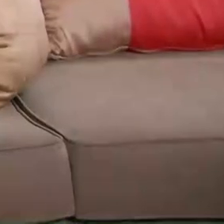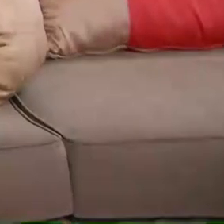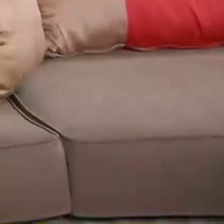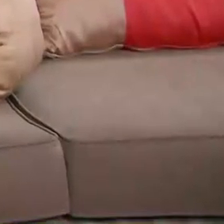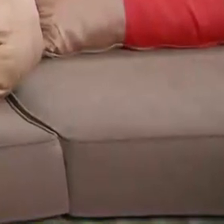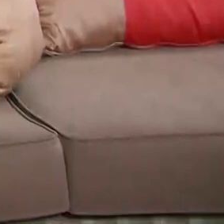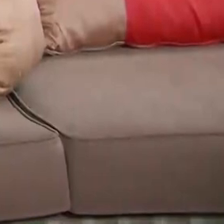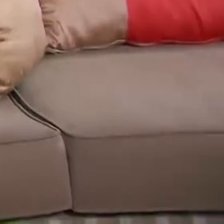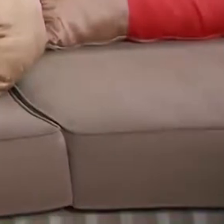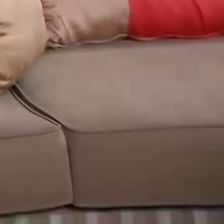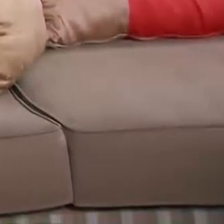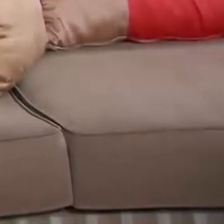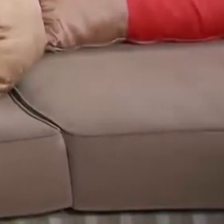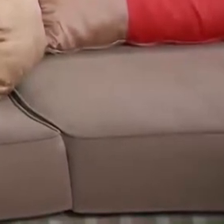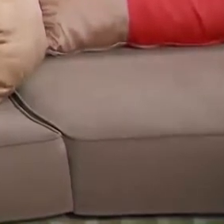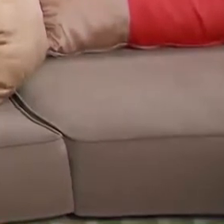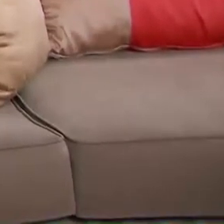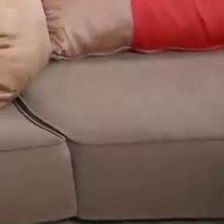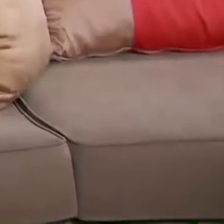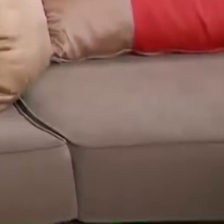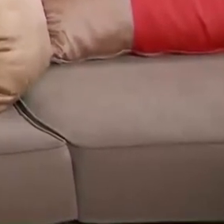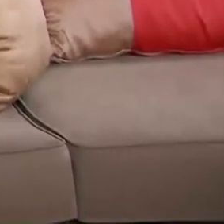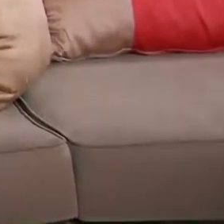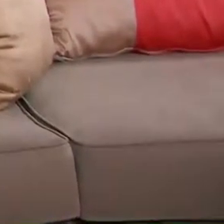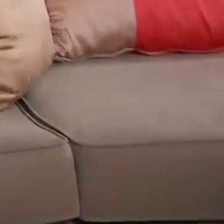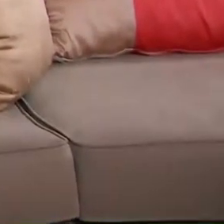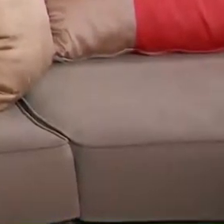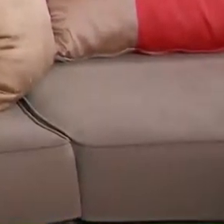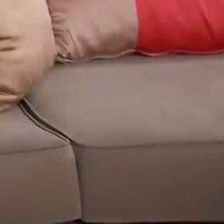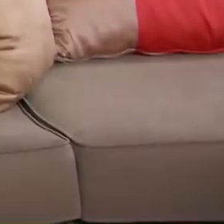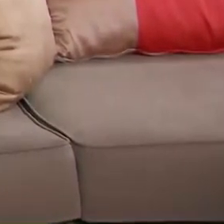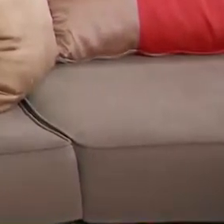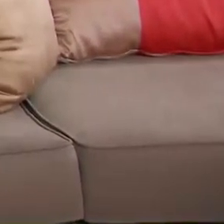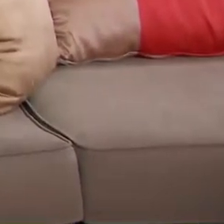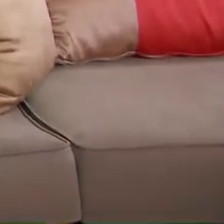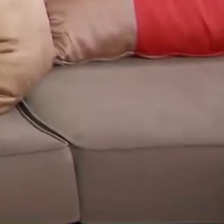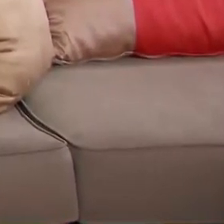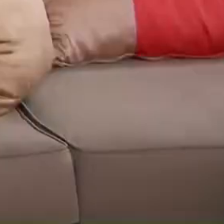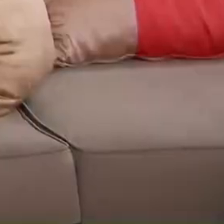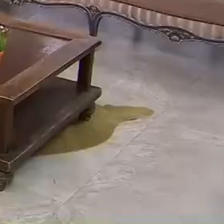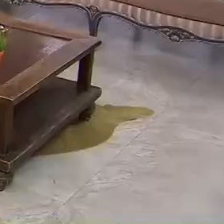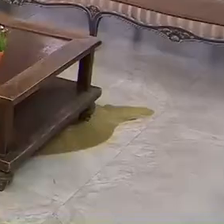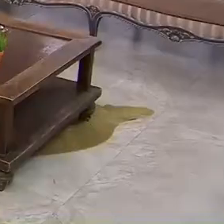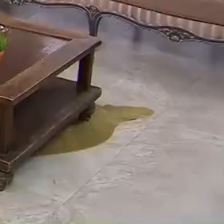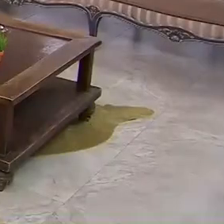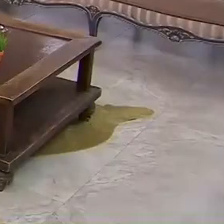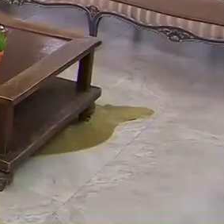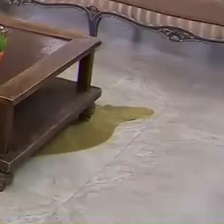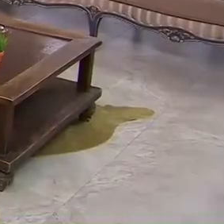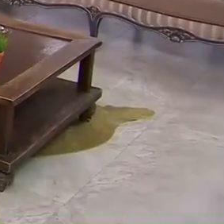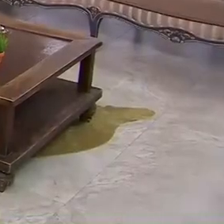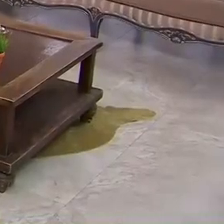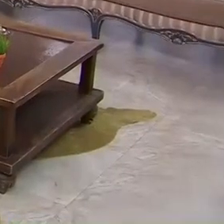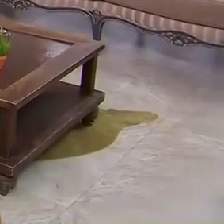Serpil sol ayağını sağ dizinin üzerine koyarak salonda oturmuş, ekonomi gazetesi okuyor. Çayını yudumladığı sırada Kemal kıvırtarak salona girdi.